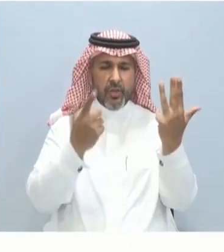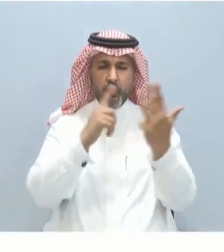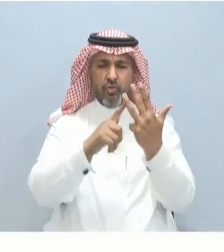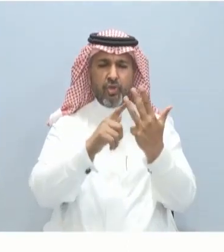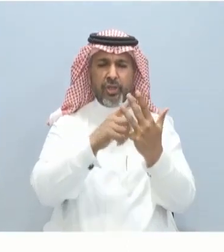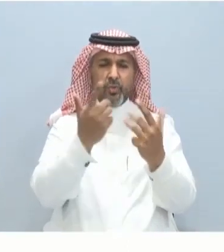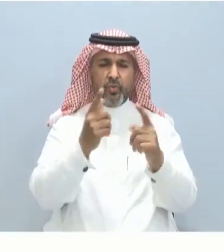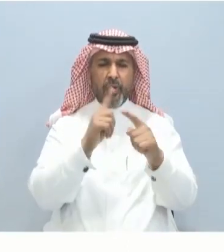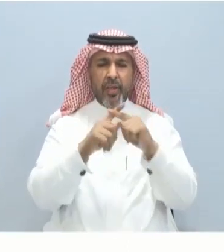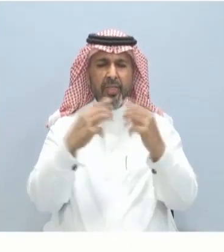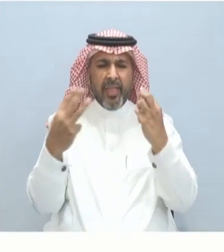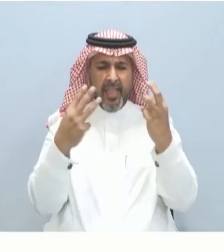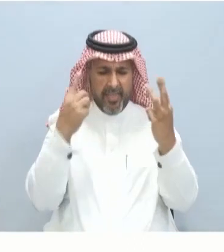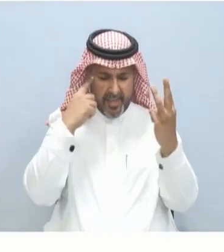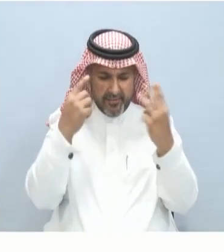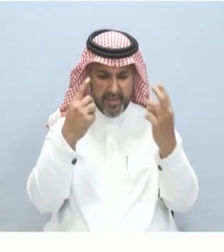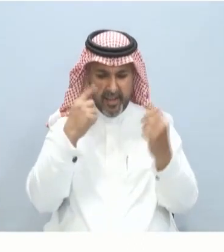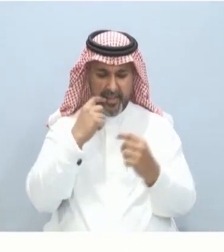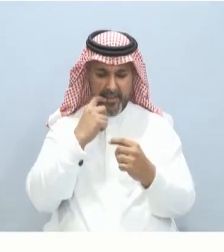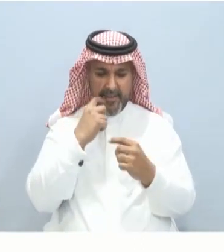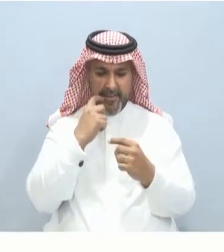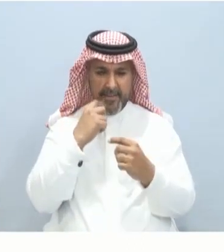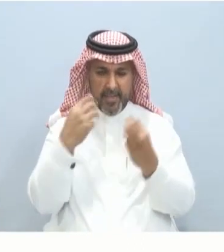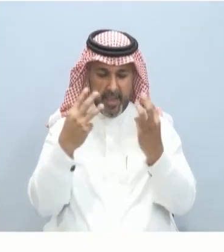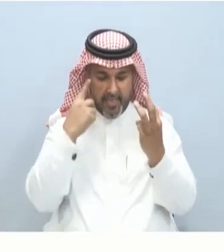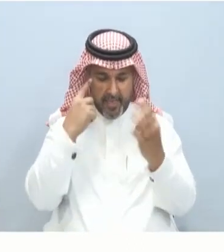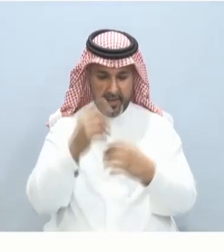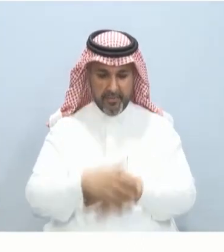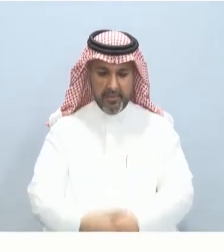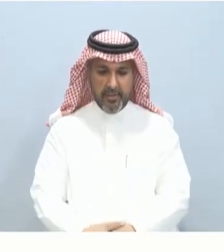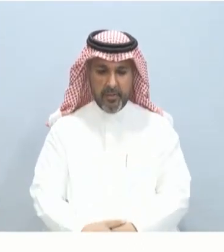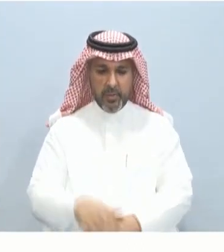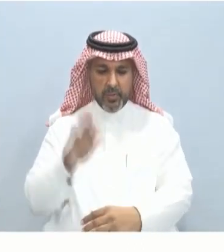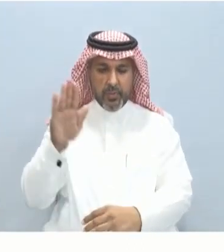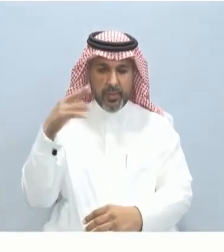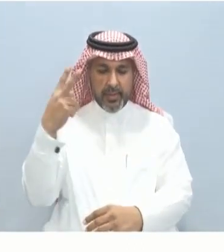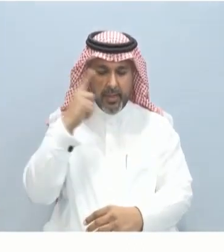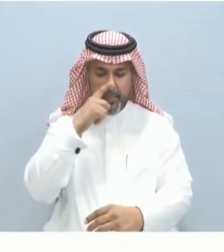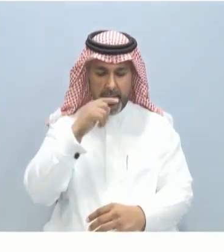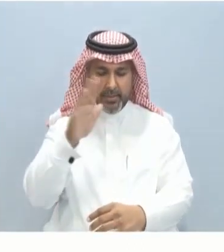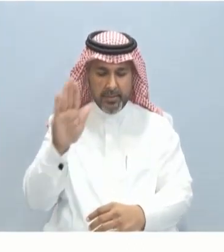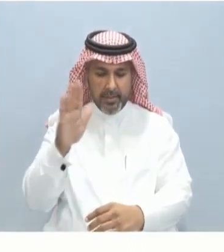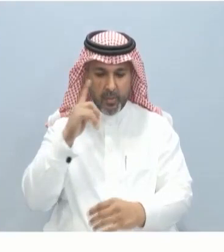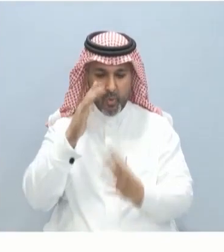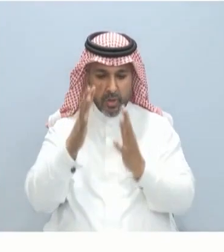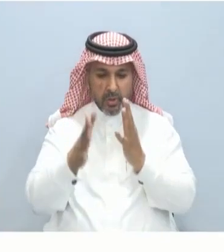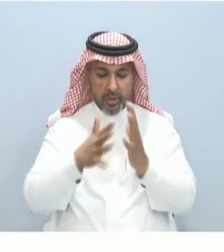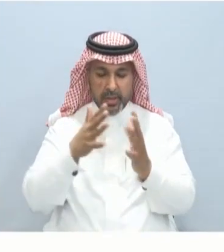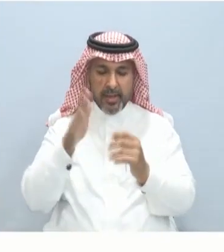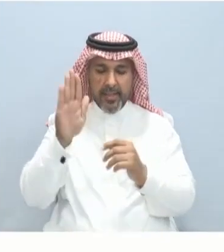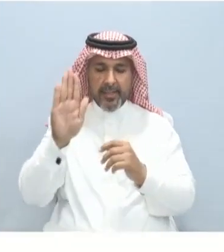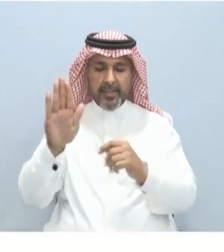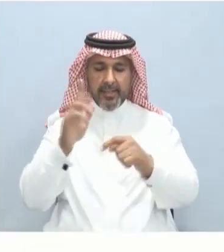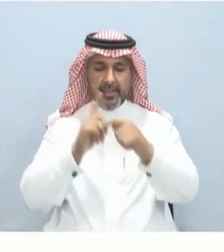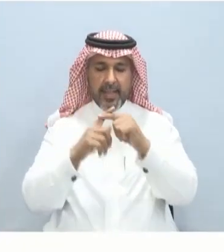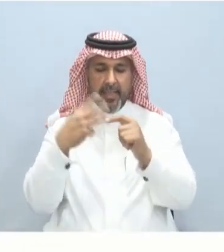بالنسبه للحد الاوسط يساوي اثنين ضرب الاول ضرب الثاني مع المحافظه على الحد الاوسط